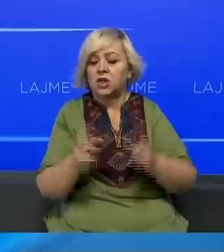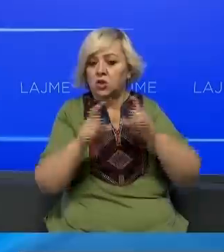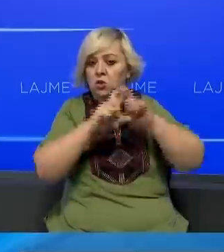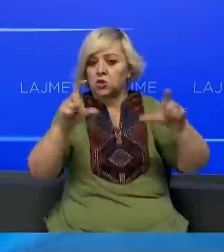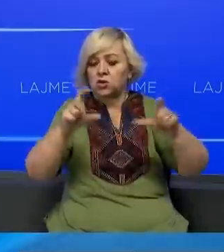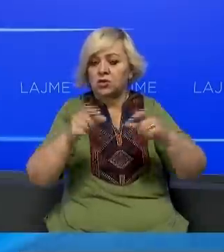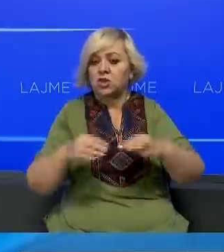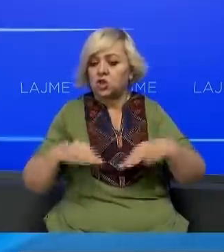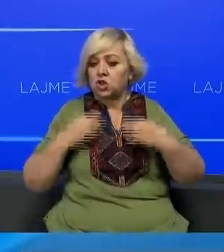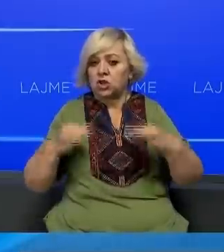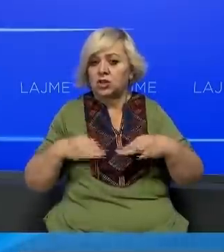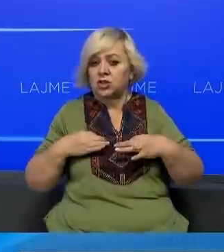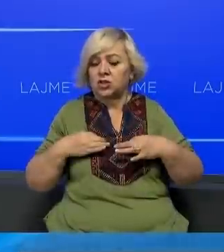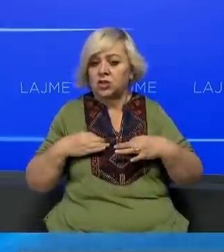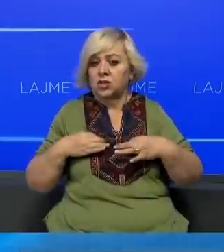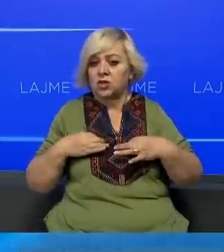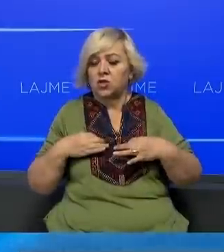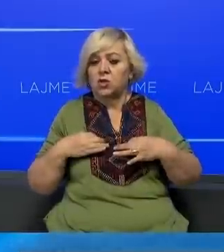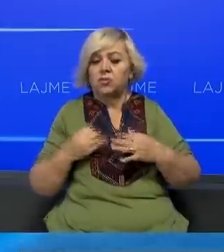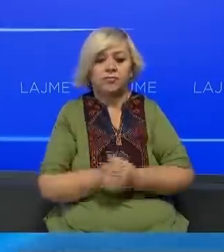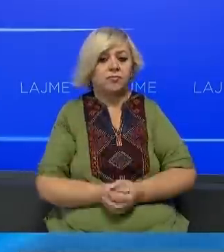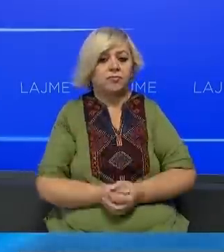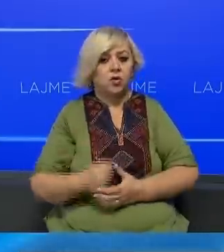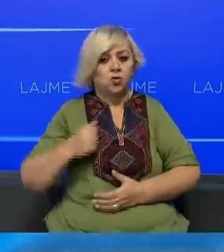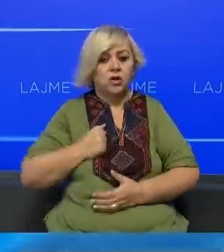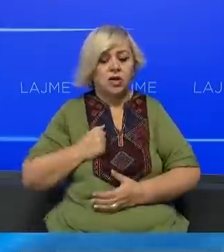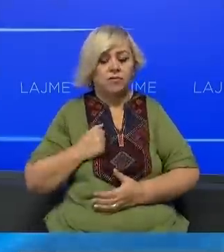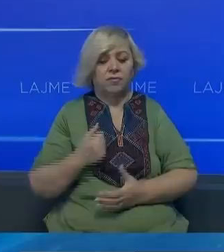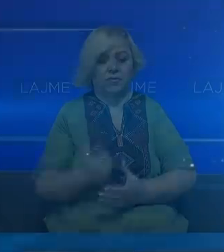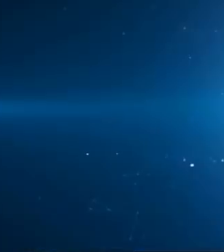për shëndetin e zyrtarëve dhe ushtarakëve.